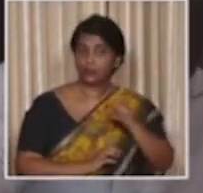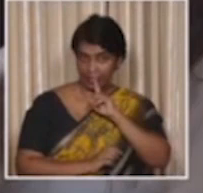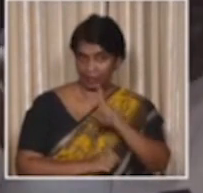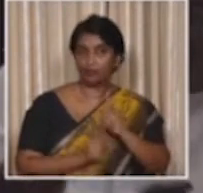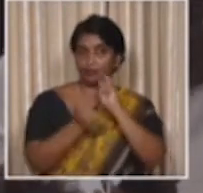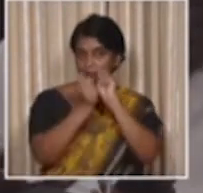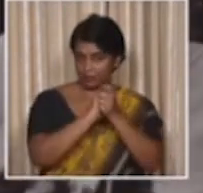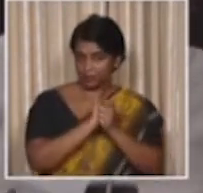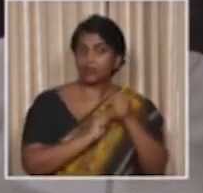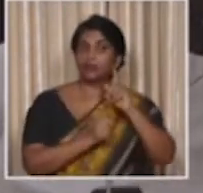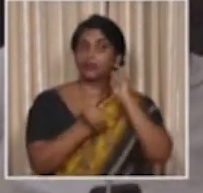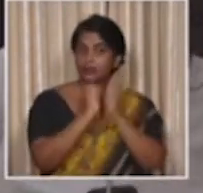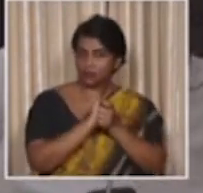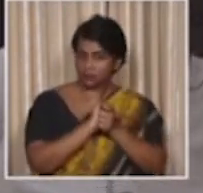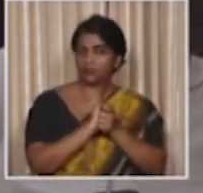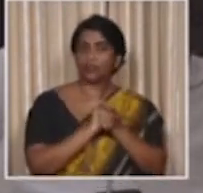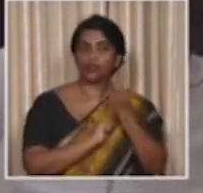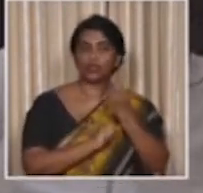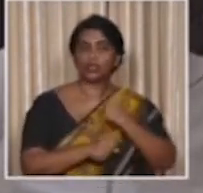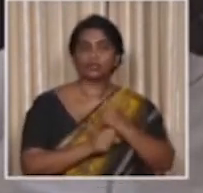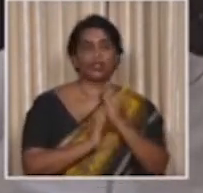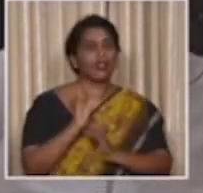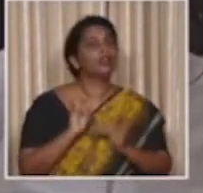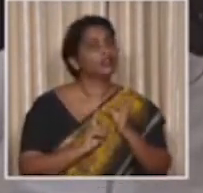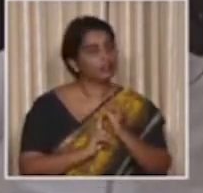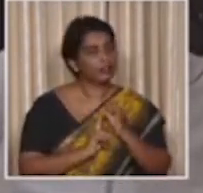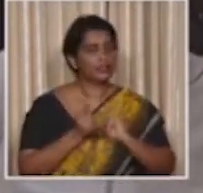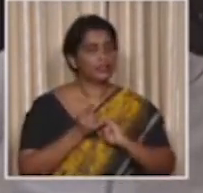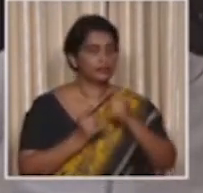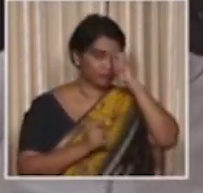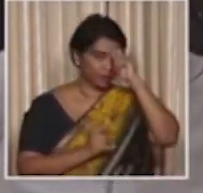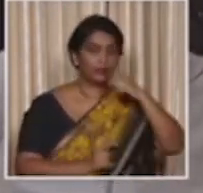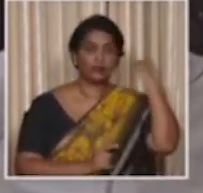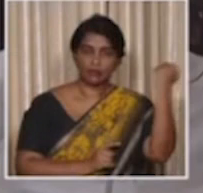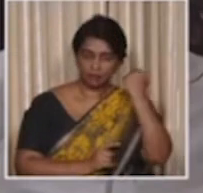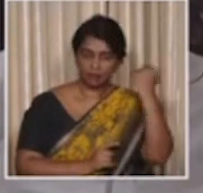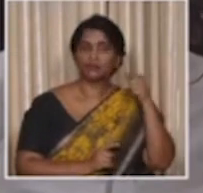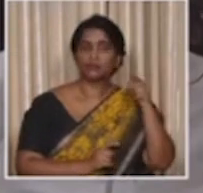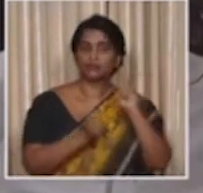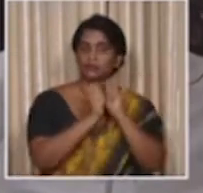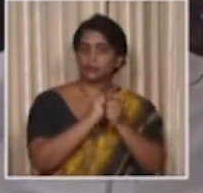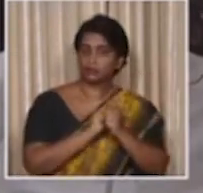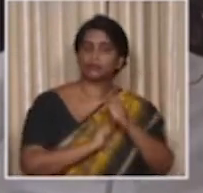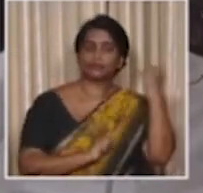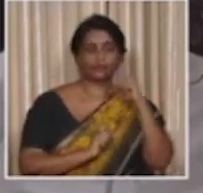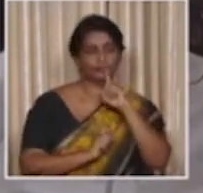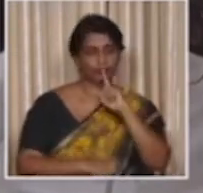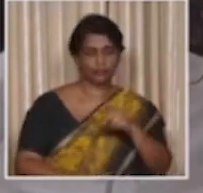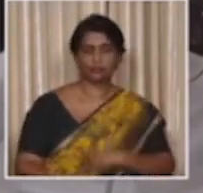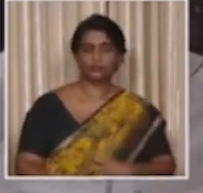කිව්වේ සංශෝධනේ. ඒකඟතාවය මුදල් රාජ්‍ය ඇමති සේන් සිංහ මැතිතුමාගේ කතාවේදී ඒ සංශෝධනයත් එක්ක ඉදිරිපත්